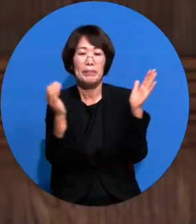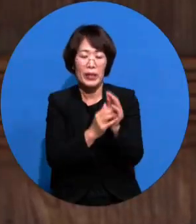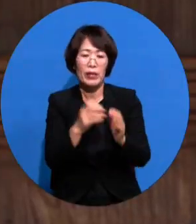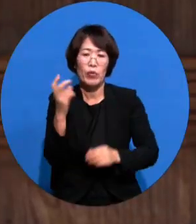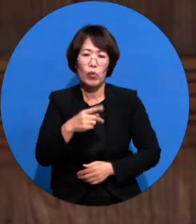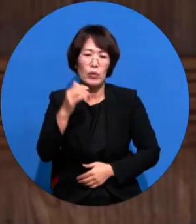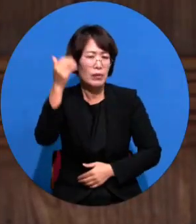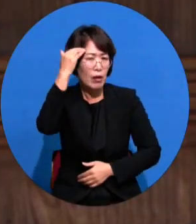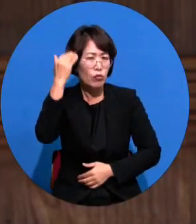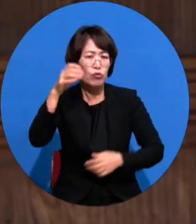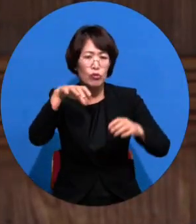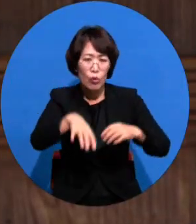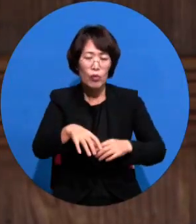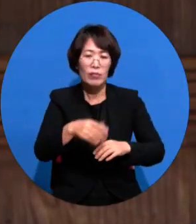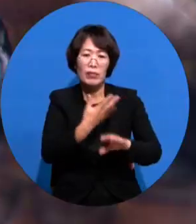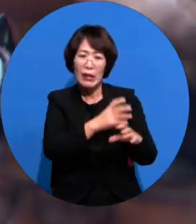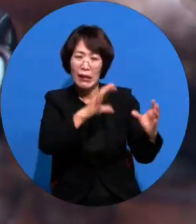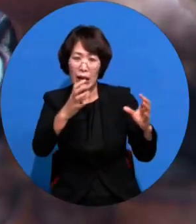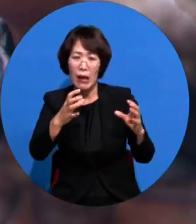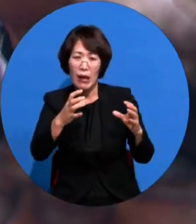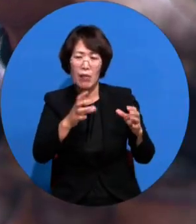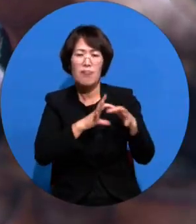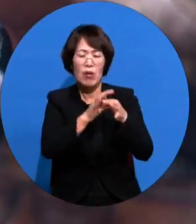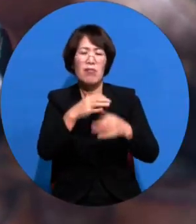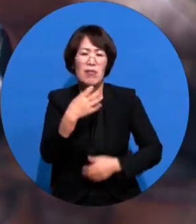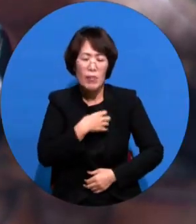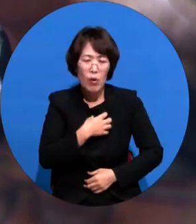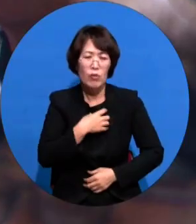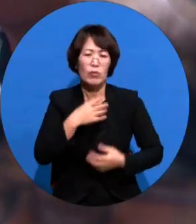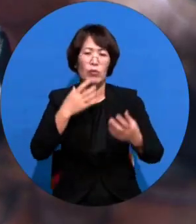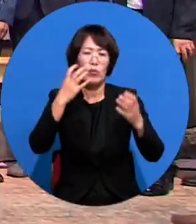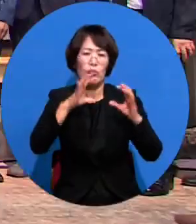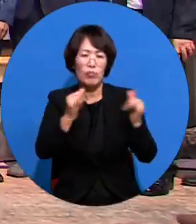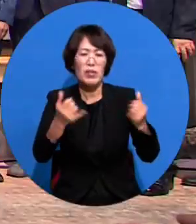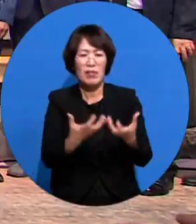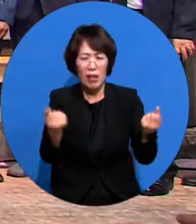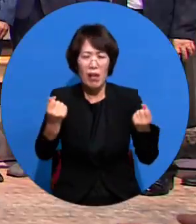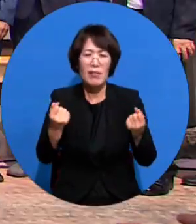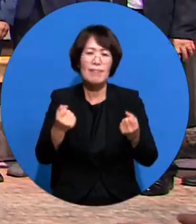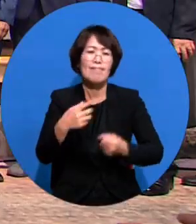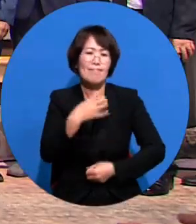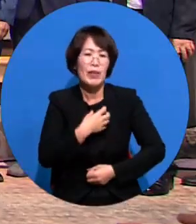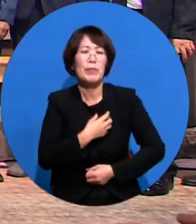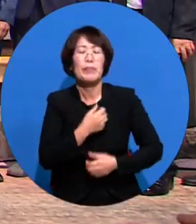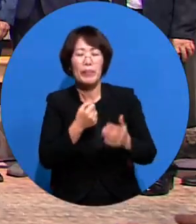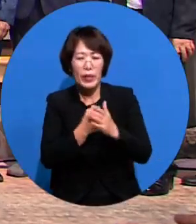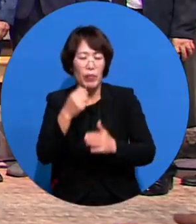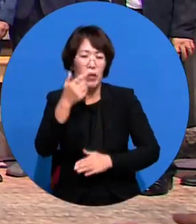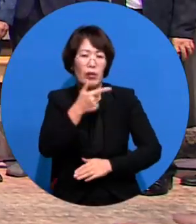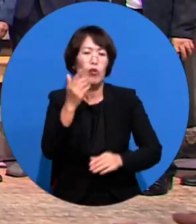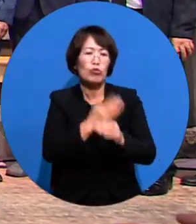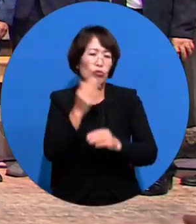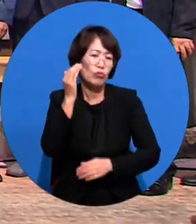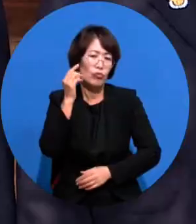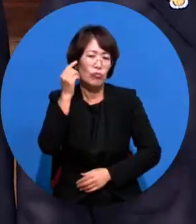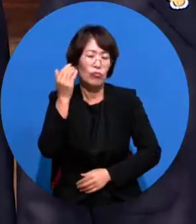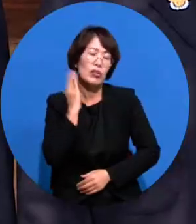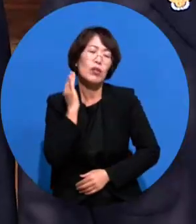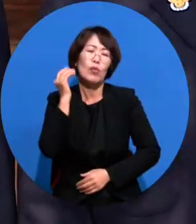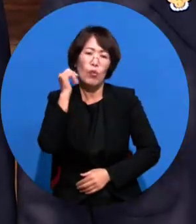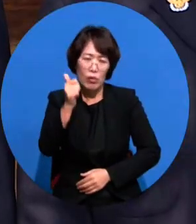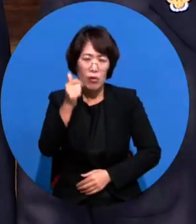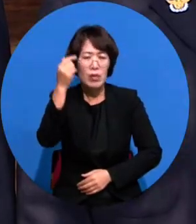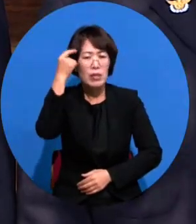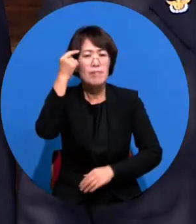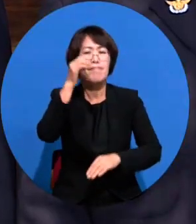현재 대한민국은 대외관계의 위기, 국민 통합의 위기를 겪고 있다며 김대중 대통령의 지혜와 용기가 더욱 간절해지는